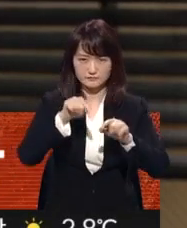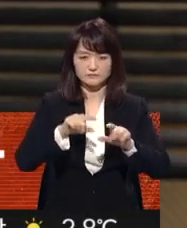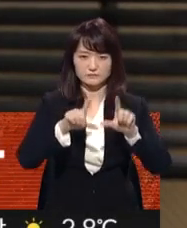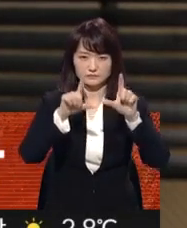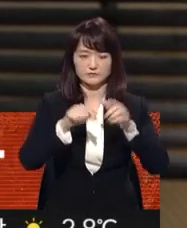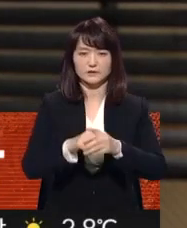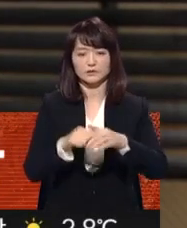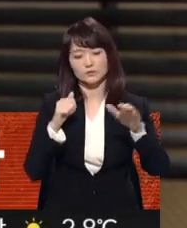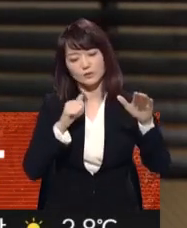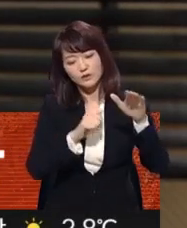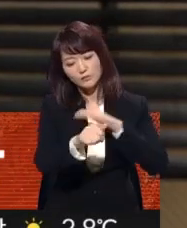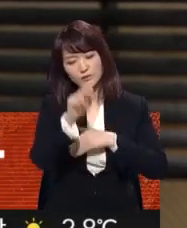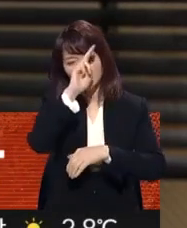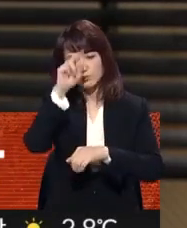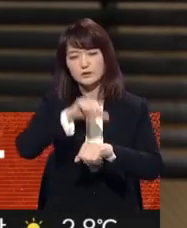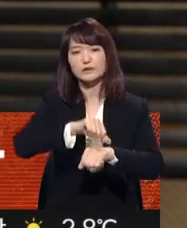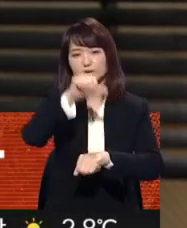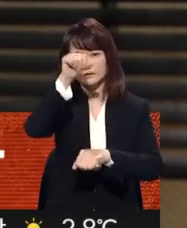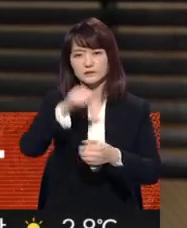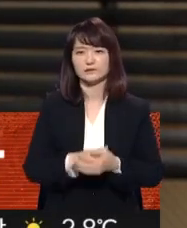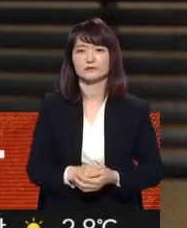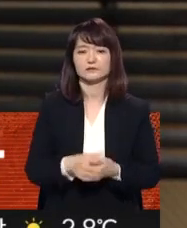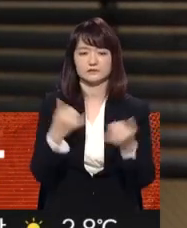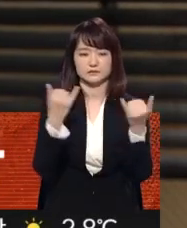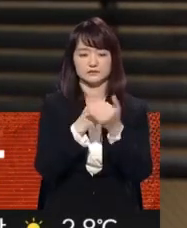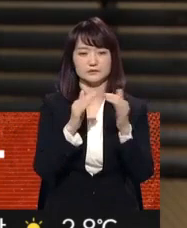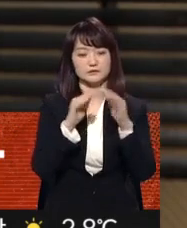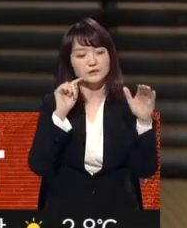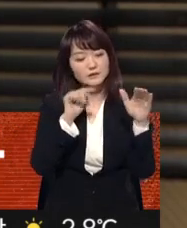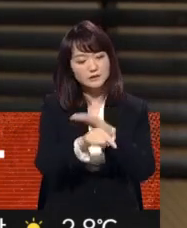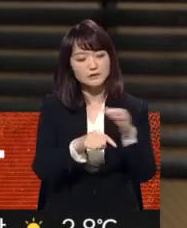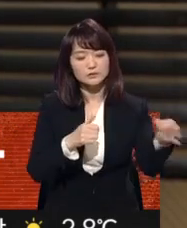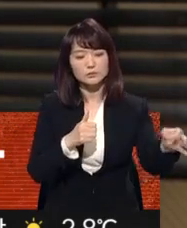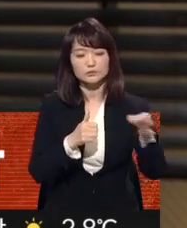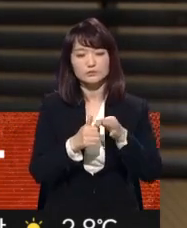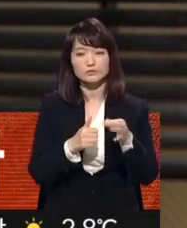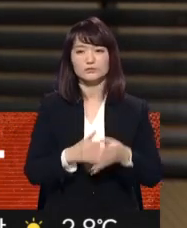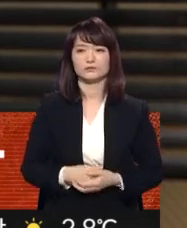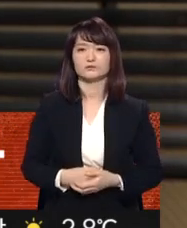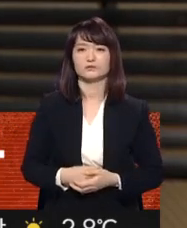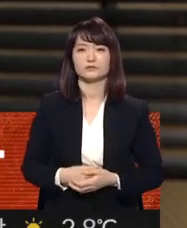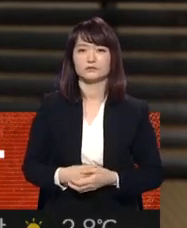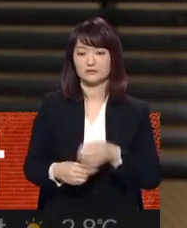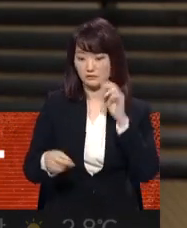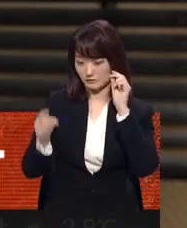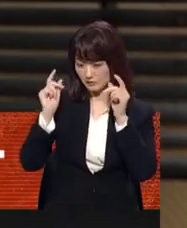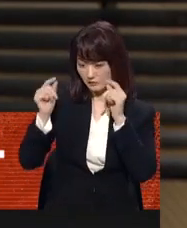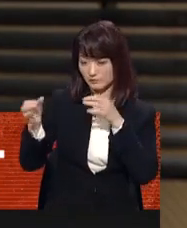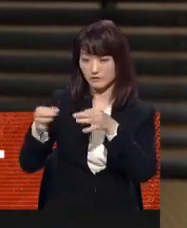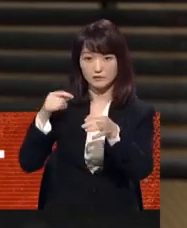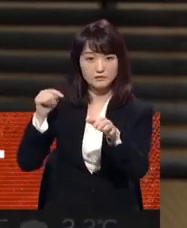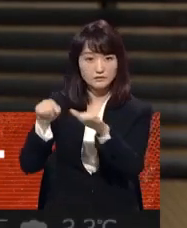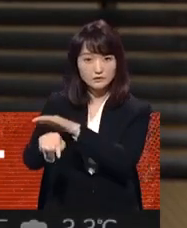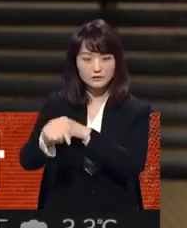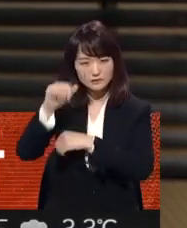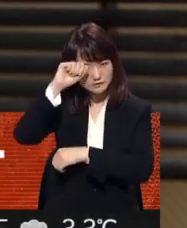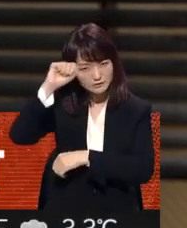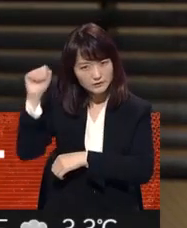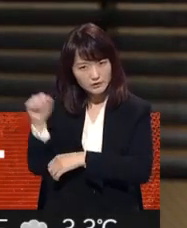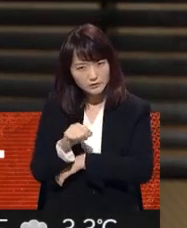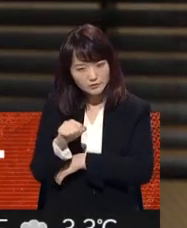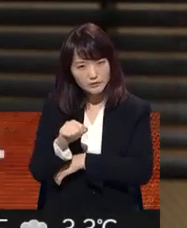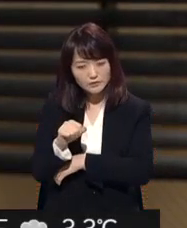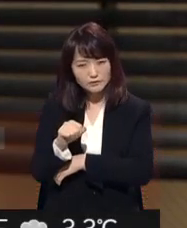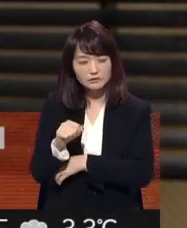오후 5시에 나와서 뭐 친척집 들러서 세뱃돈도 받고 해서 클 같다는 겁니다 새벽 2시까지 그리고 집에 다시